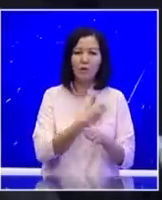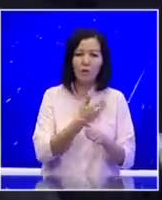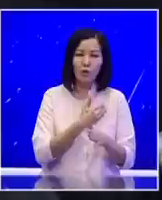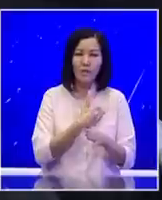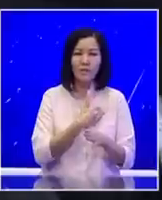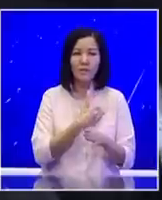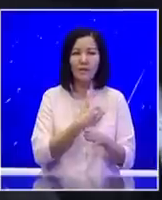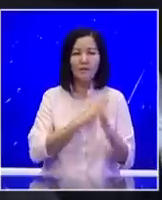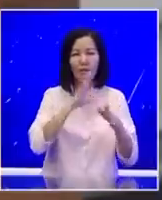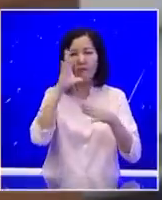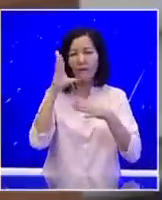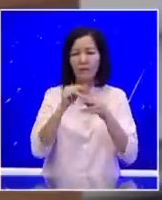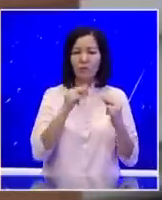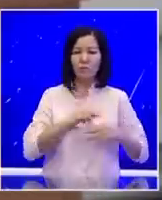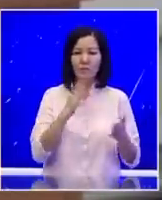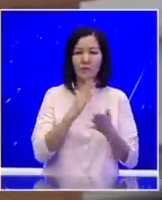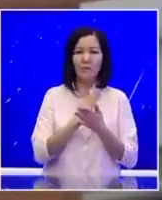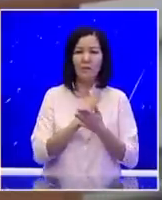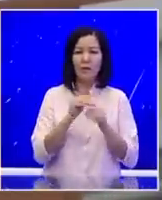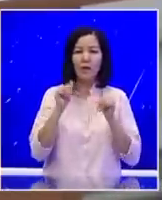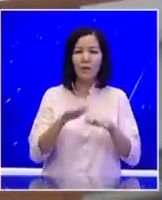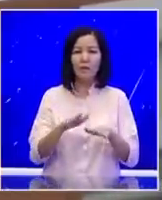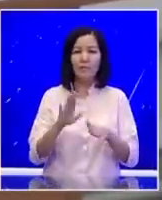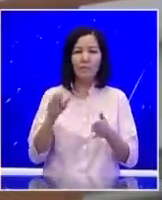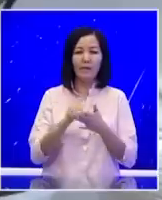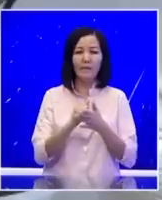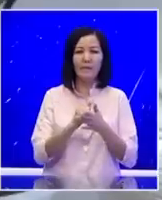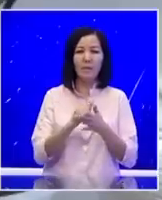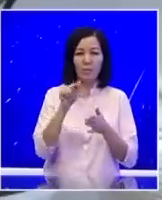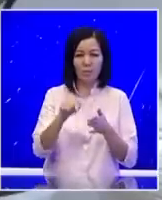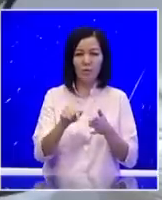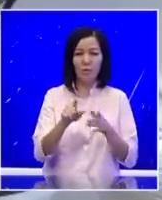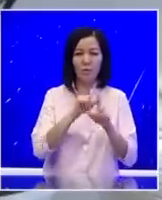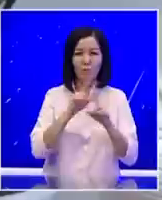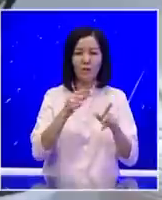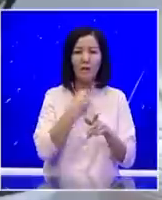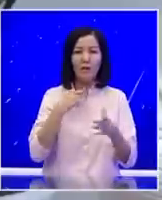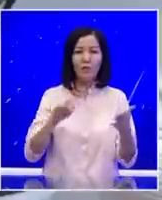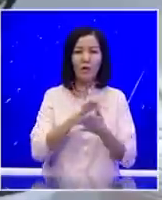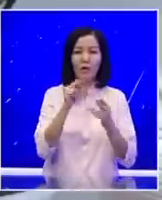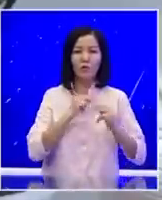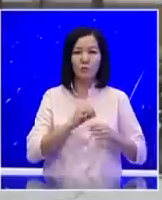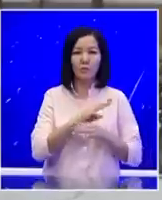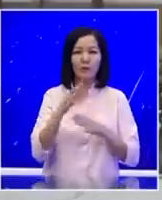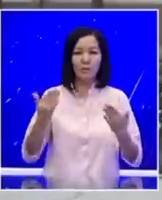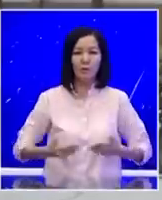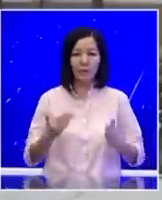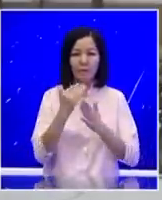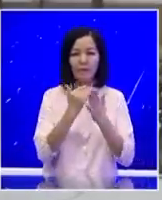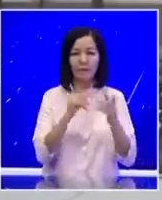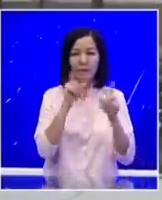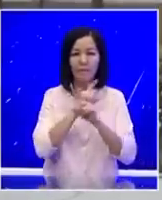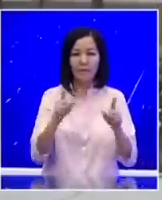бас көтере алмай жатқандықтарын айтады. Шешім шығаратын басты орында осы. Талдықорған қалалық жұмыспен қамту және